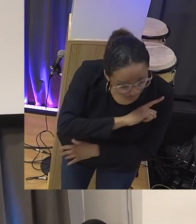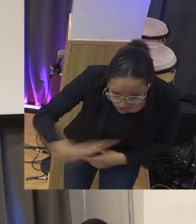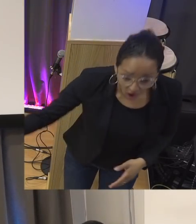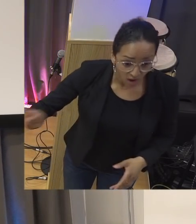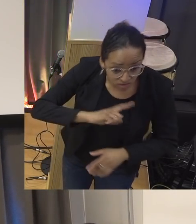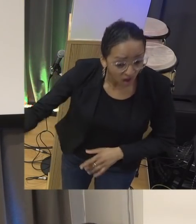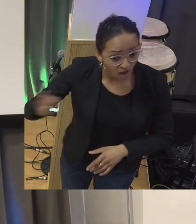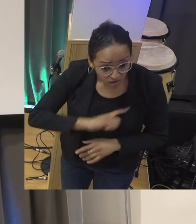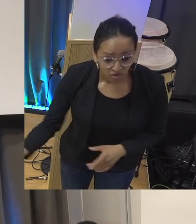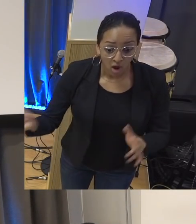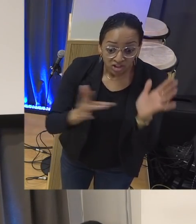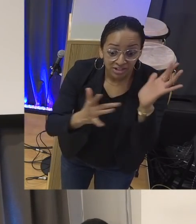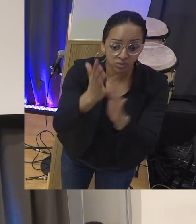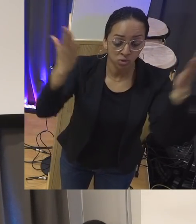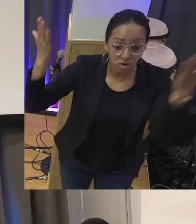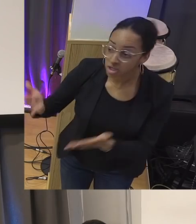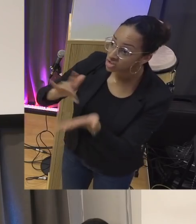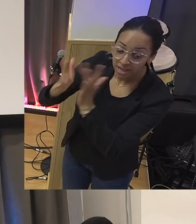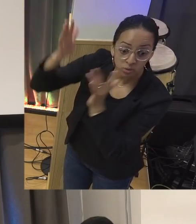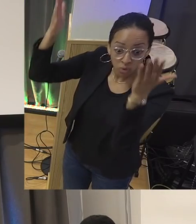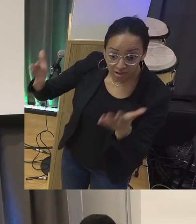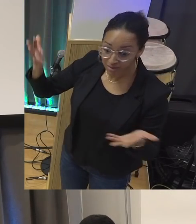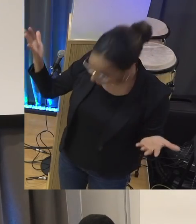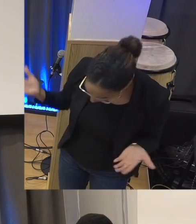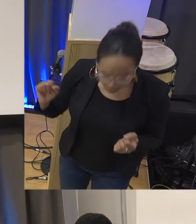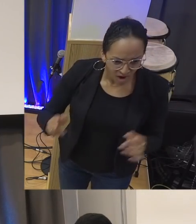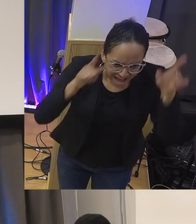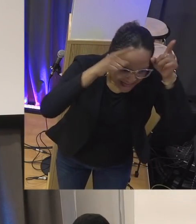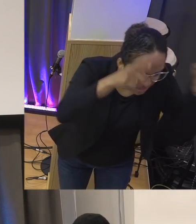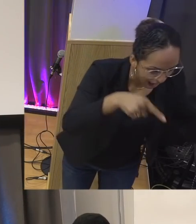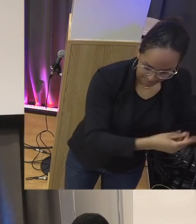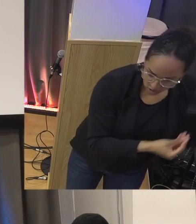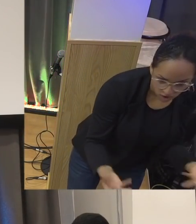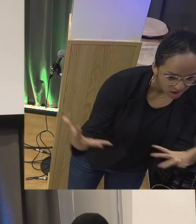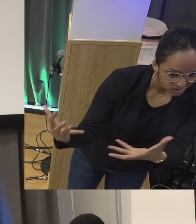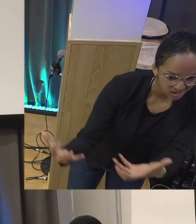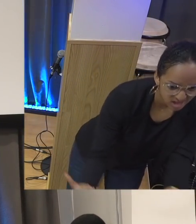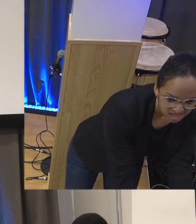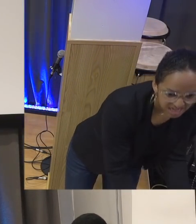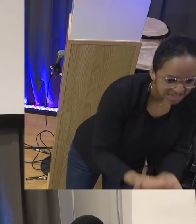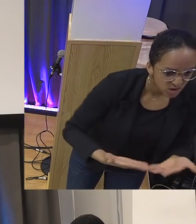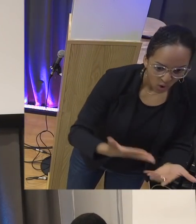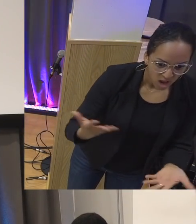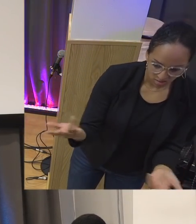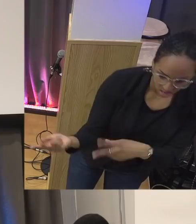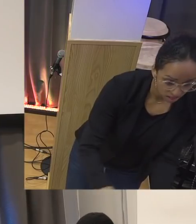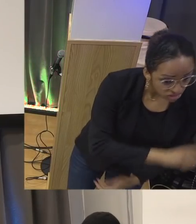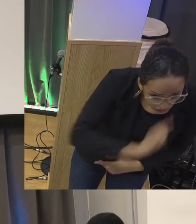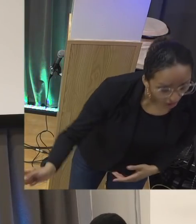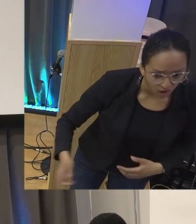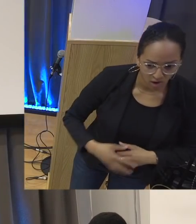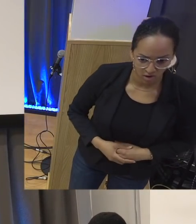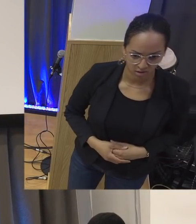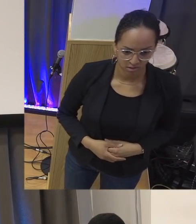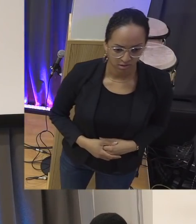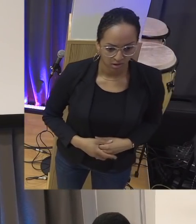au nom de Jésus. Je veux le déclarer au nom de Jésus. Et je ne veux pas que le diable élimine cette foi sur les gens qui sont à l'extérieur. Mon